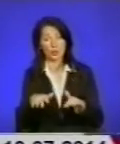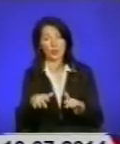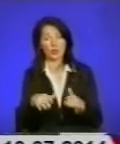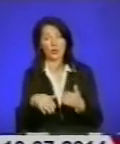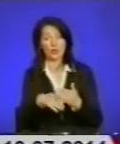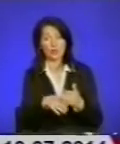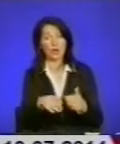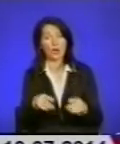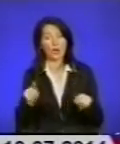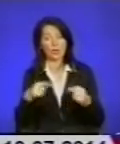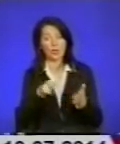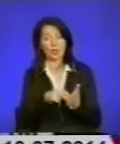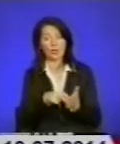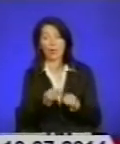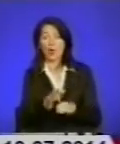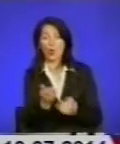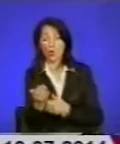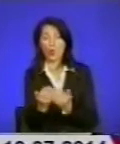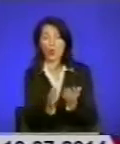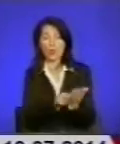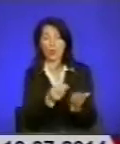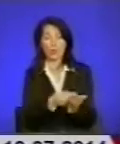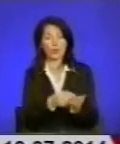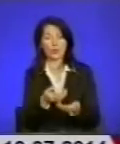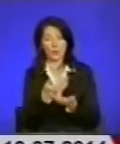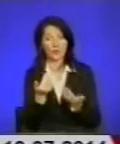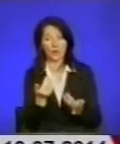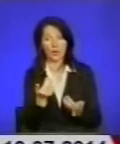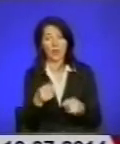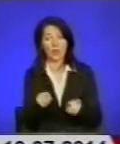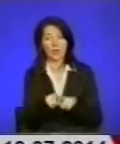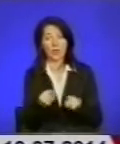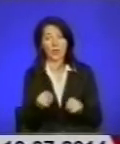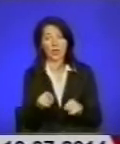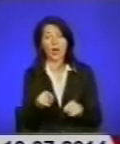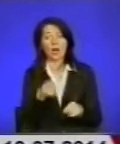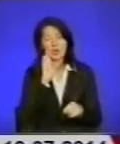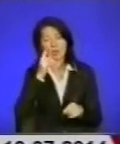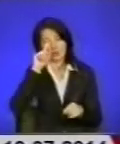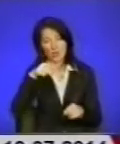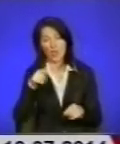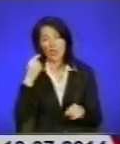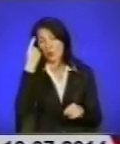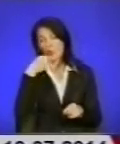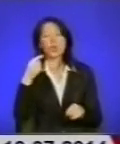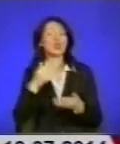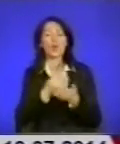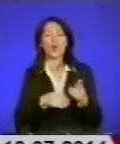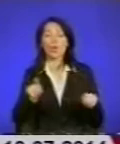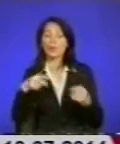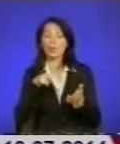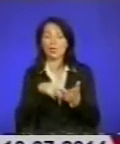не вказано. Немає. І така я мама не одна. Надія Статкевич знає про індивідуальну програму реабілітації свого